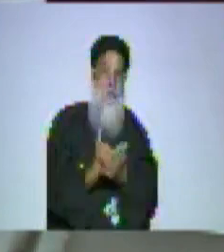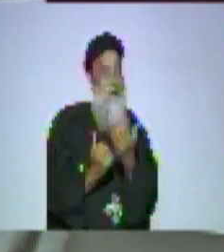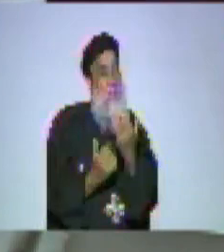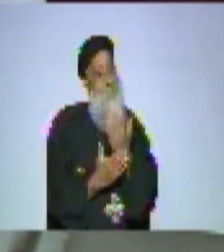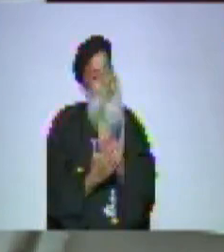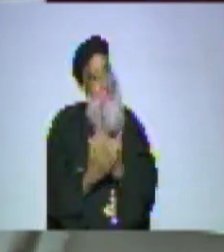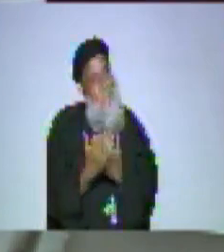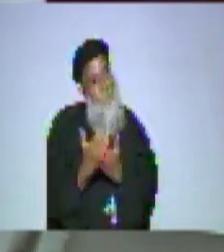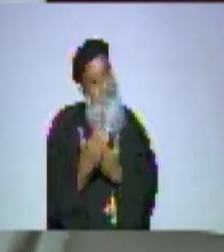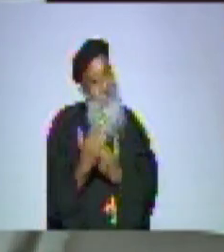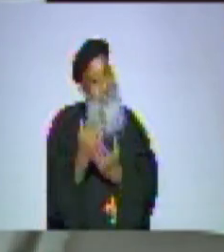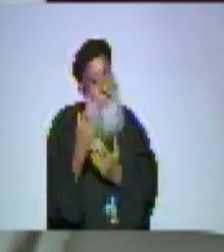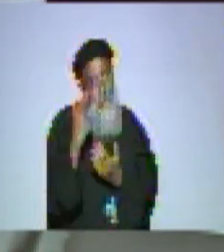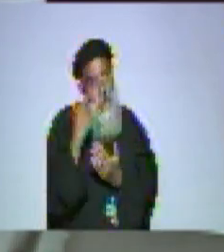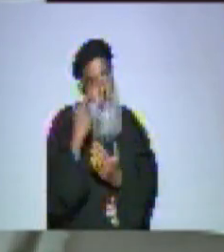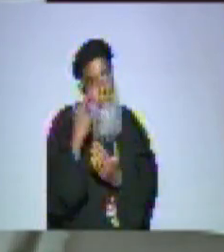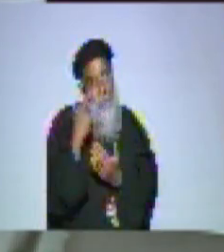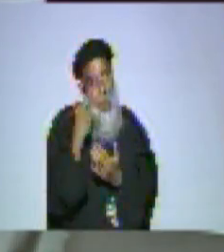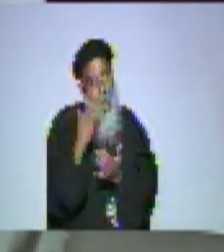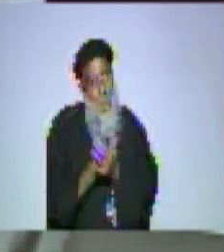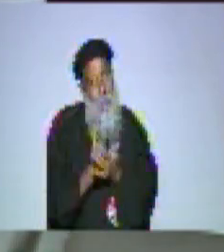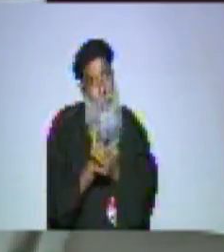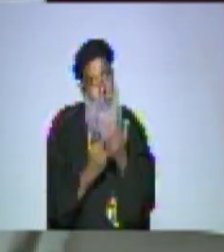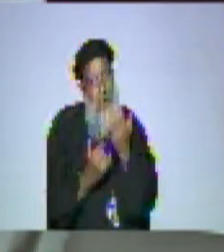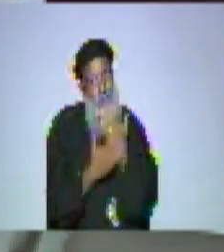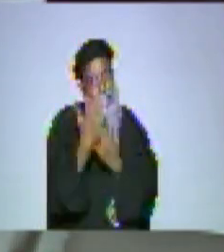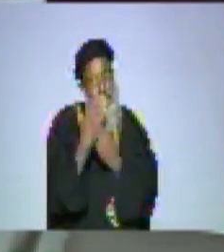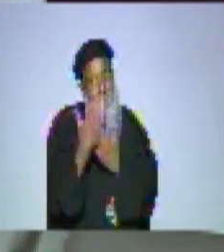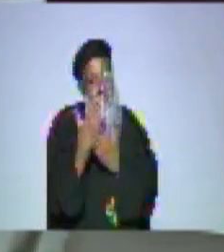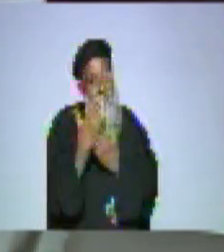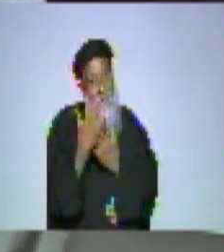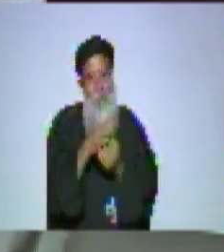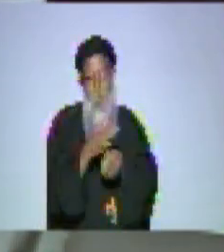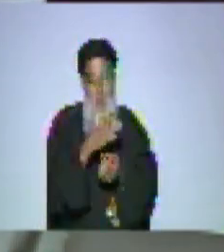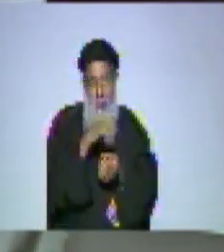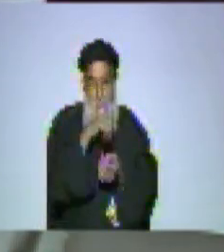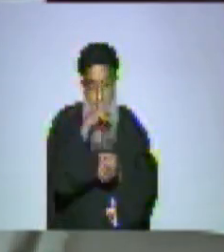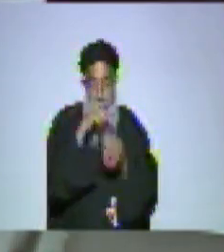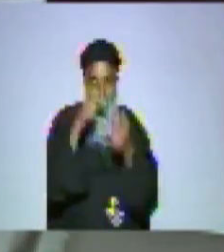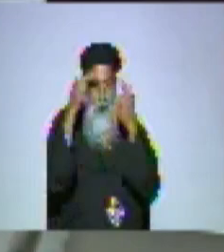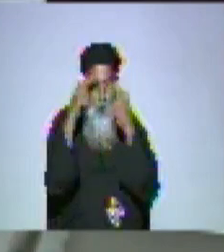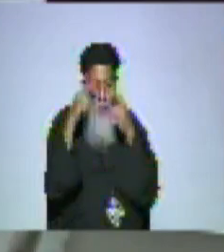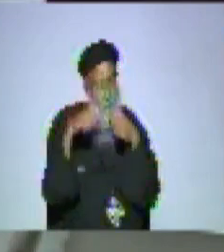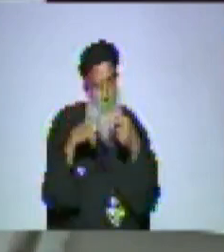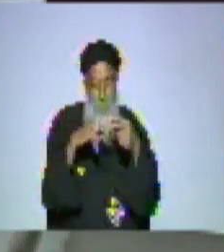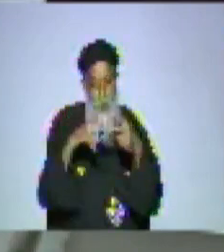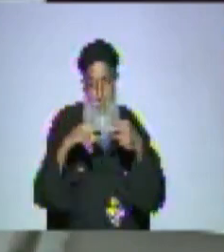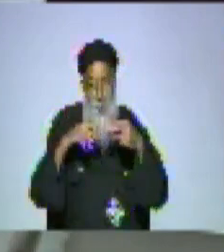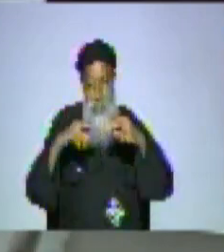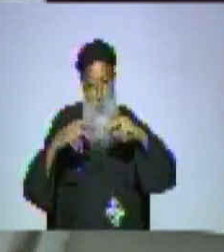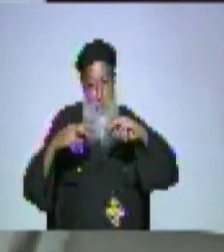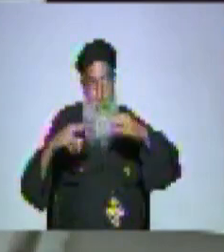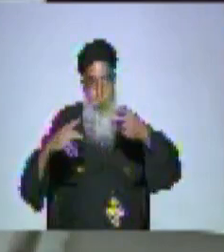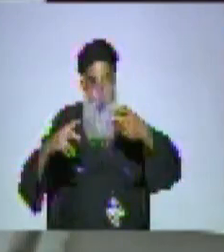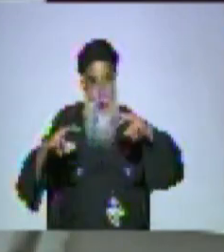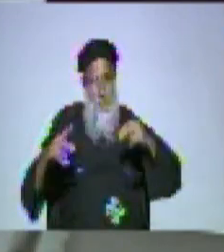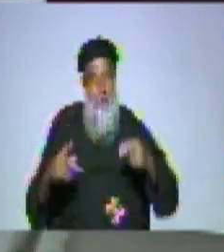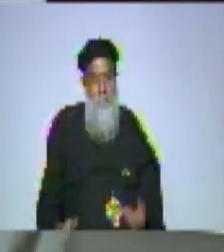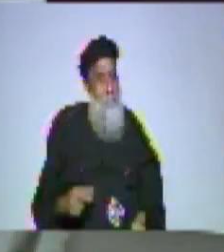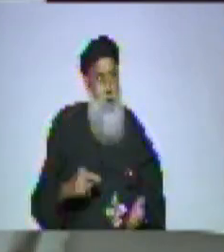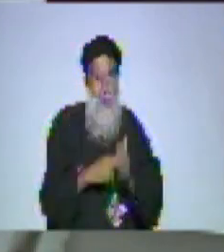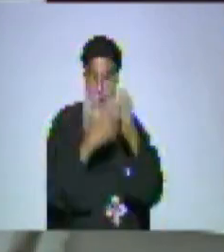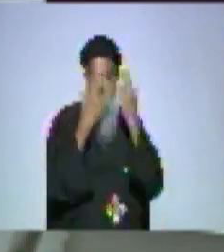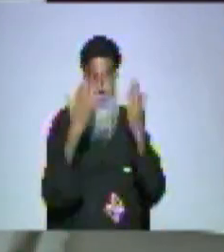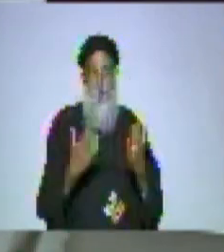اول مره يوضع فيها يعني كاهن اسقف غيره يعني هيعمل